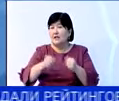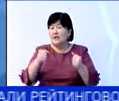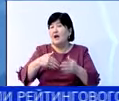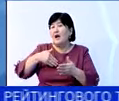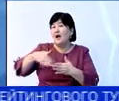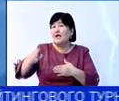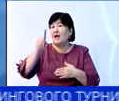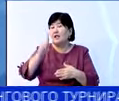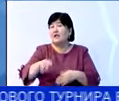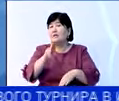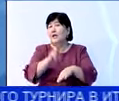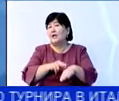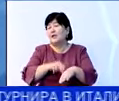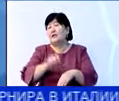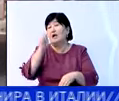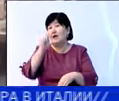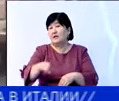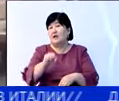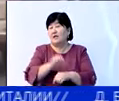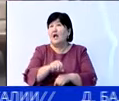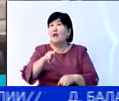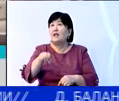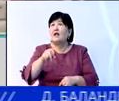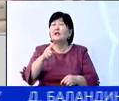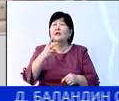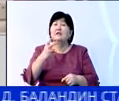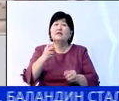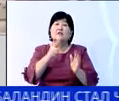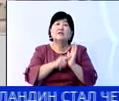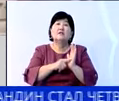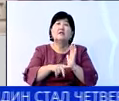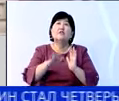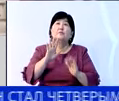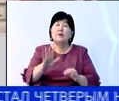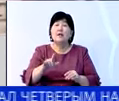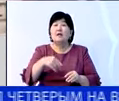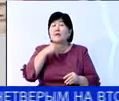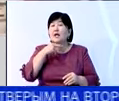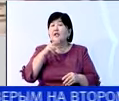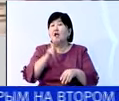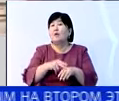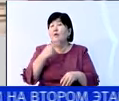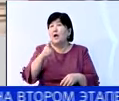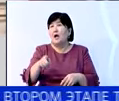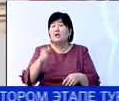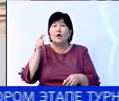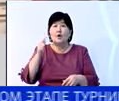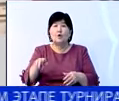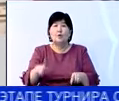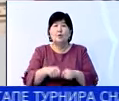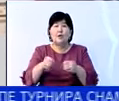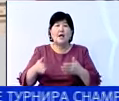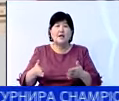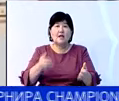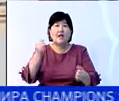проигнорировал требования патрульных остановиться. «Лада 21705 сразу привлекла к себе внимание полиции. Она грубо нарушала правила